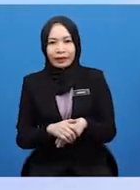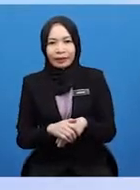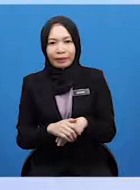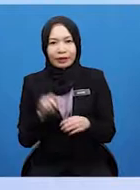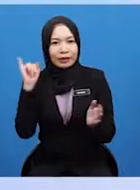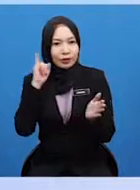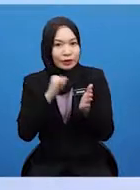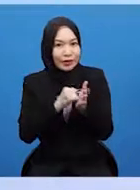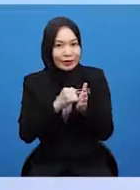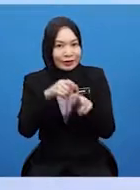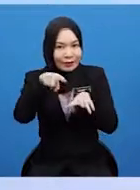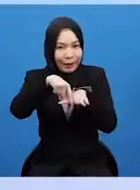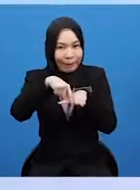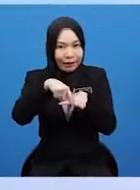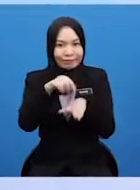dimaksudkan.